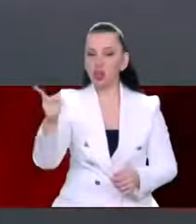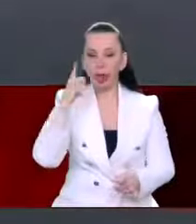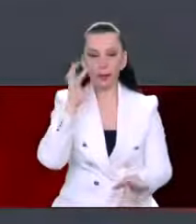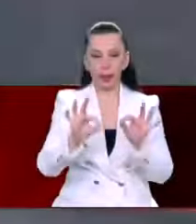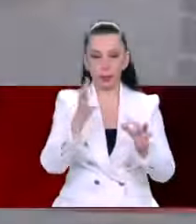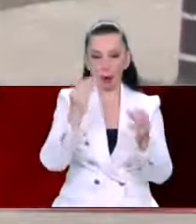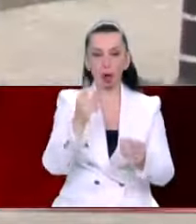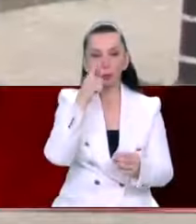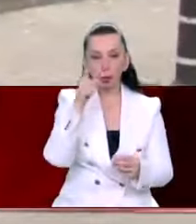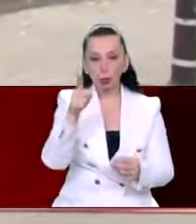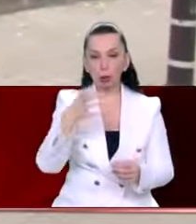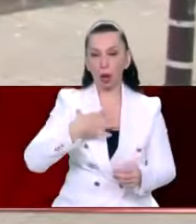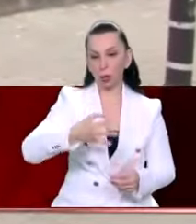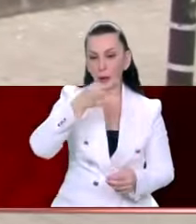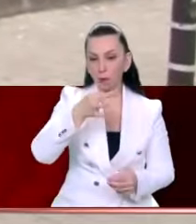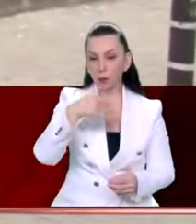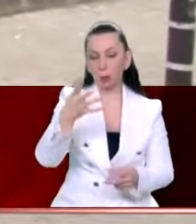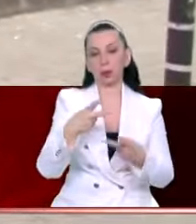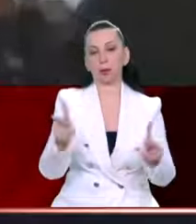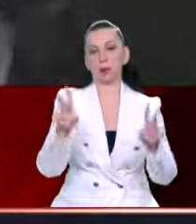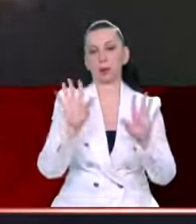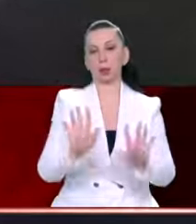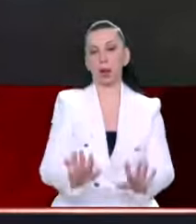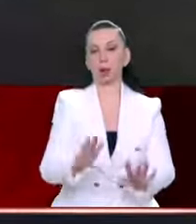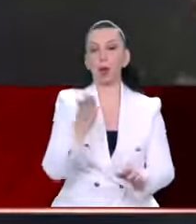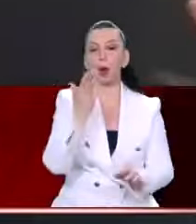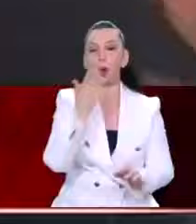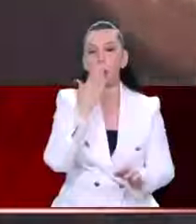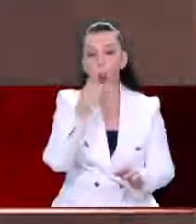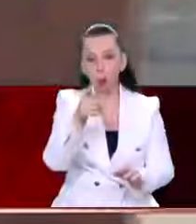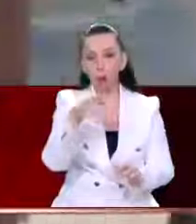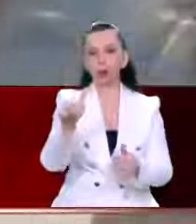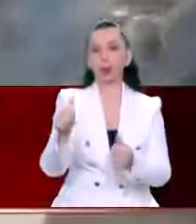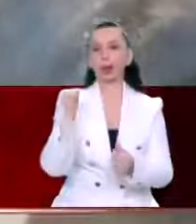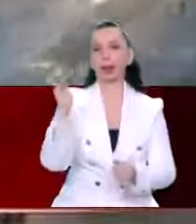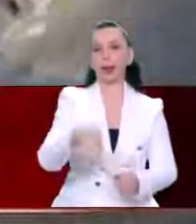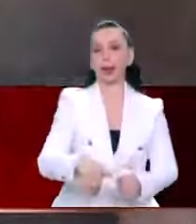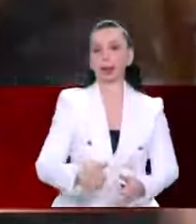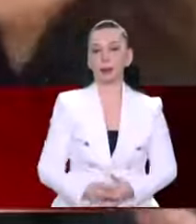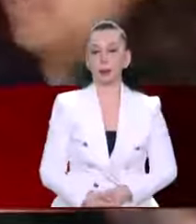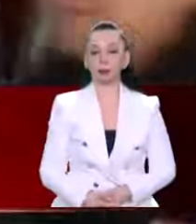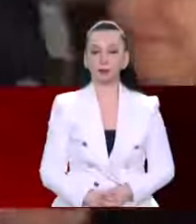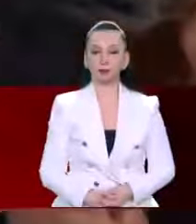gözaltına alınan müdür ifadesinin ardından serbest kaldı. Okula böyle döndü.